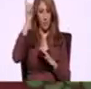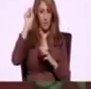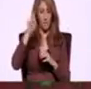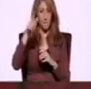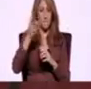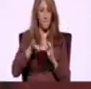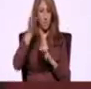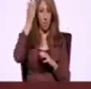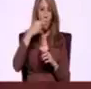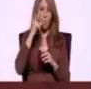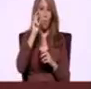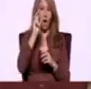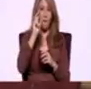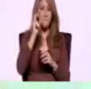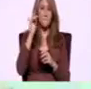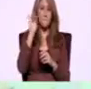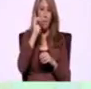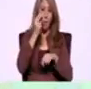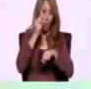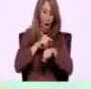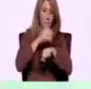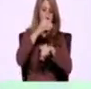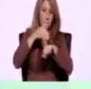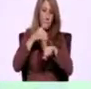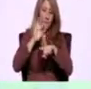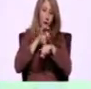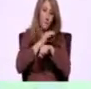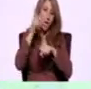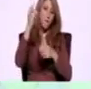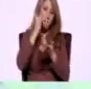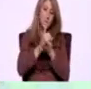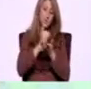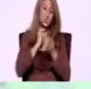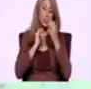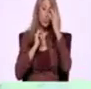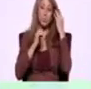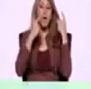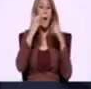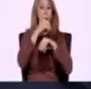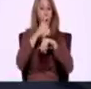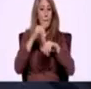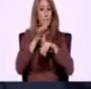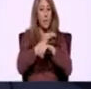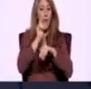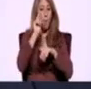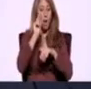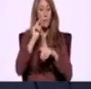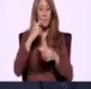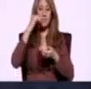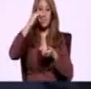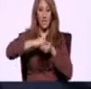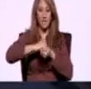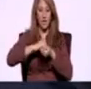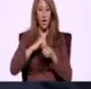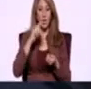الأورام بتبني 2 حالات كل شهر من المصابين بأمراض تستدعي التدخل الجراحي. وتم الاتفاق مع الدكتور